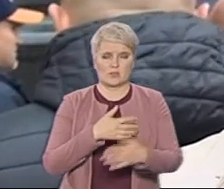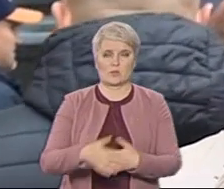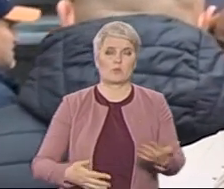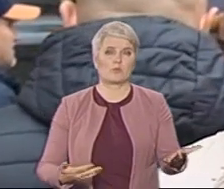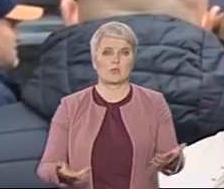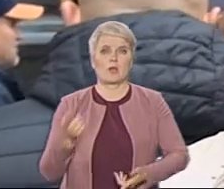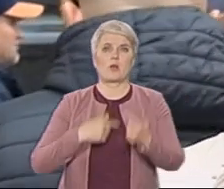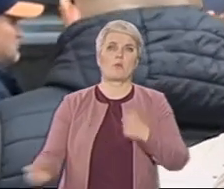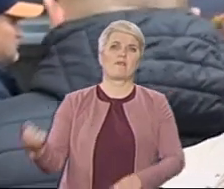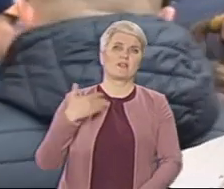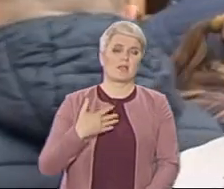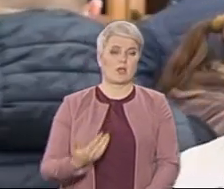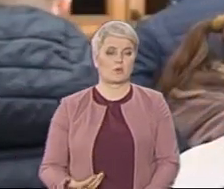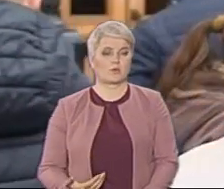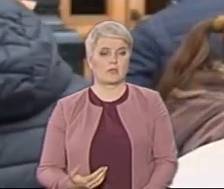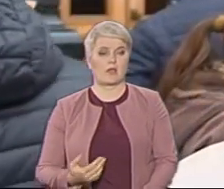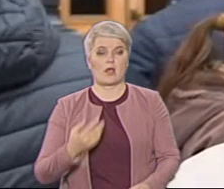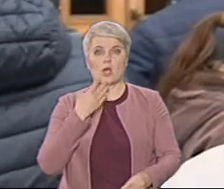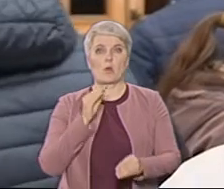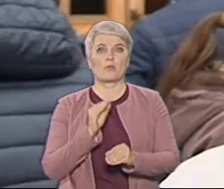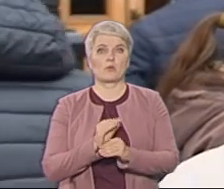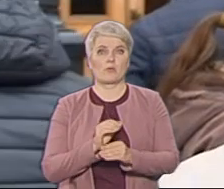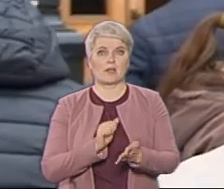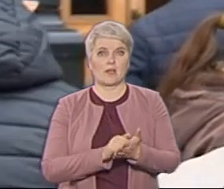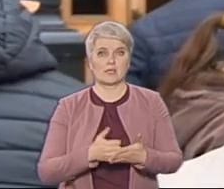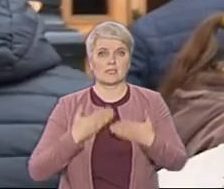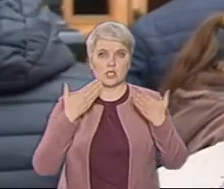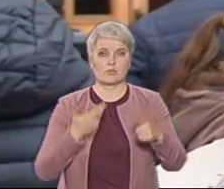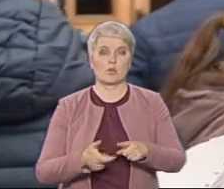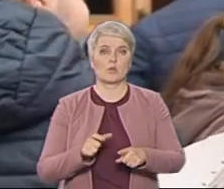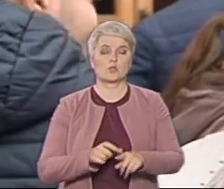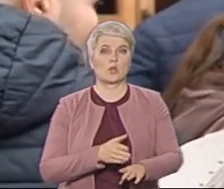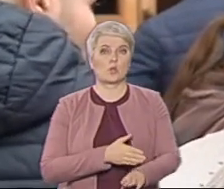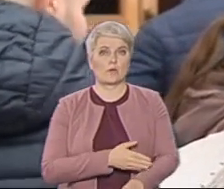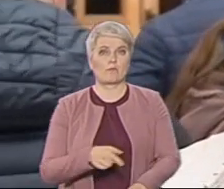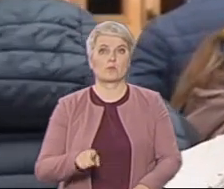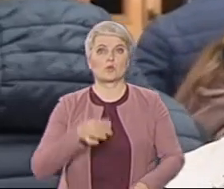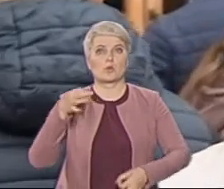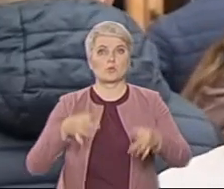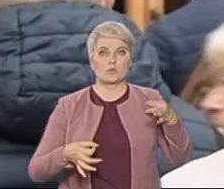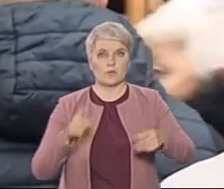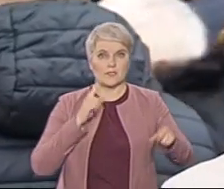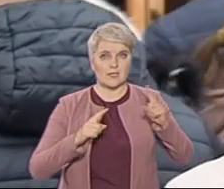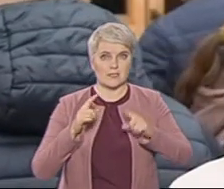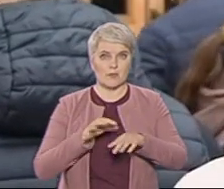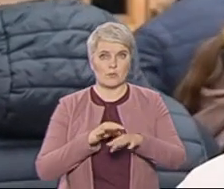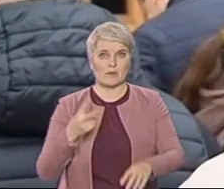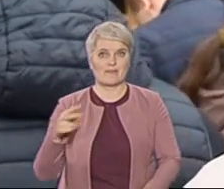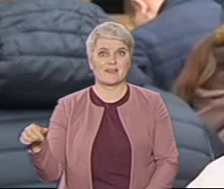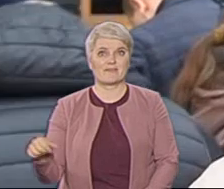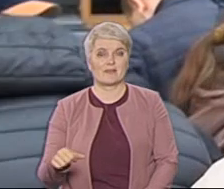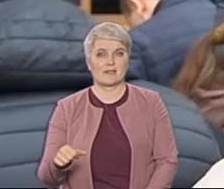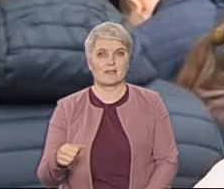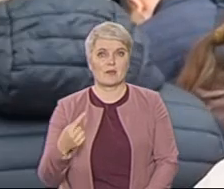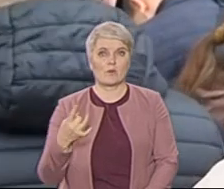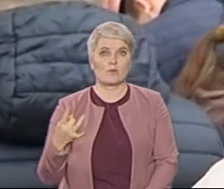комусь, то повертають. Обвинувальний акт зачитували дуже довго, тому що судові засідання проходять 2 хвилини,